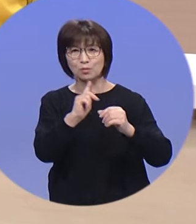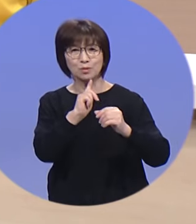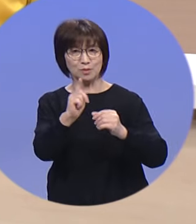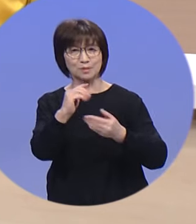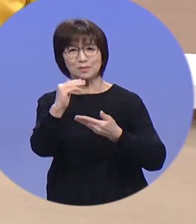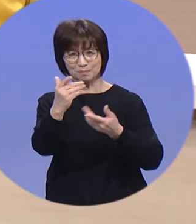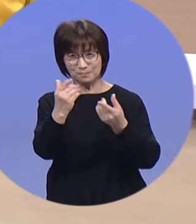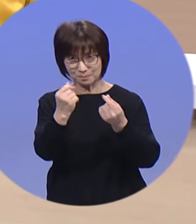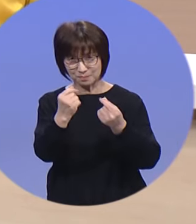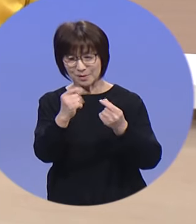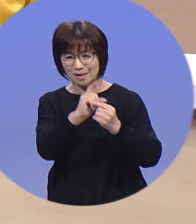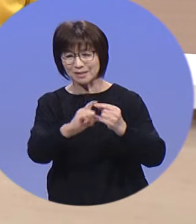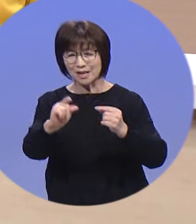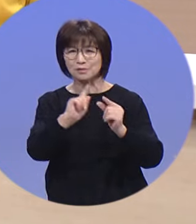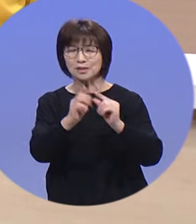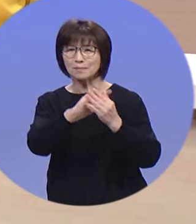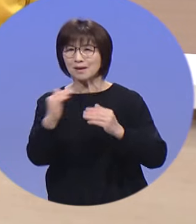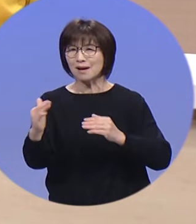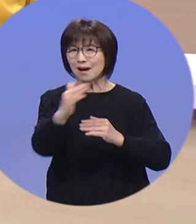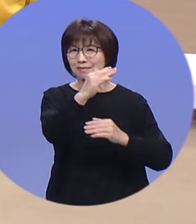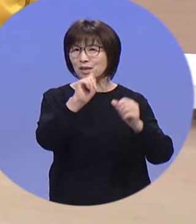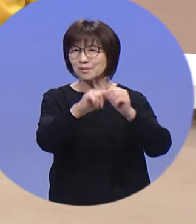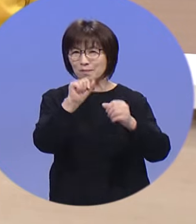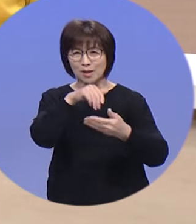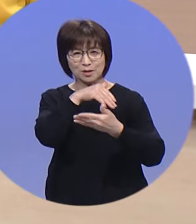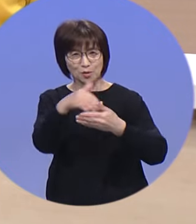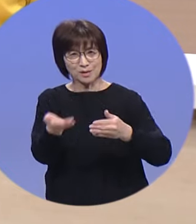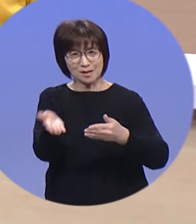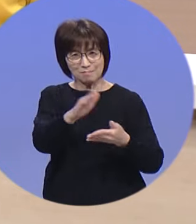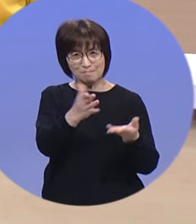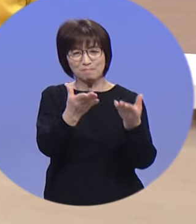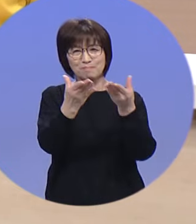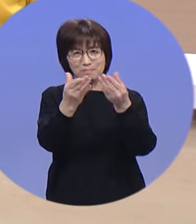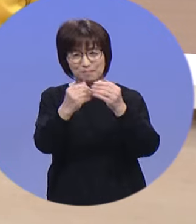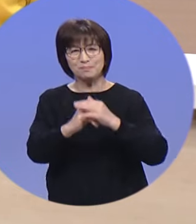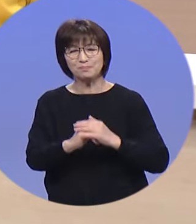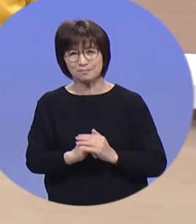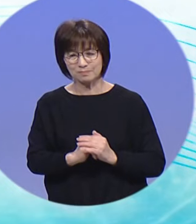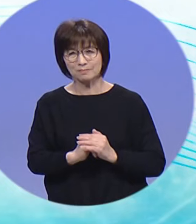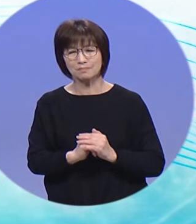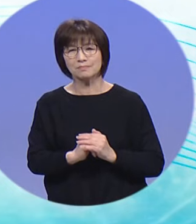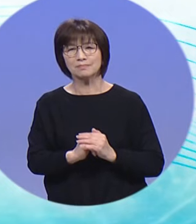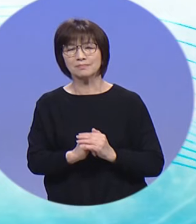で、さらなる千葉県発展のための予算が計上されています。